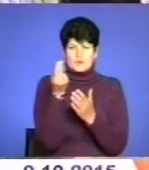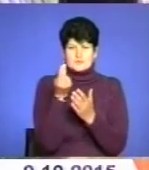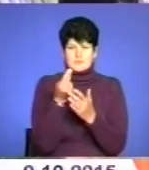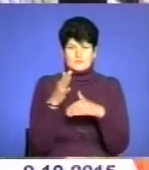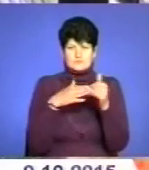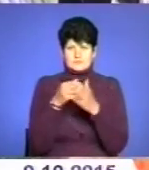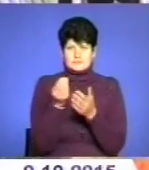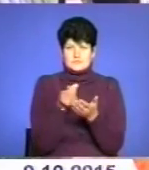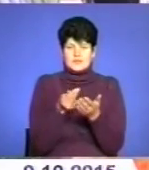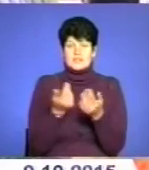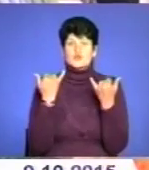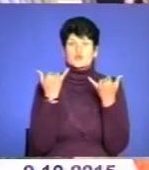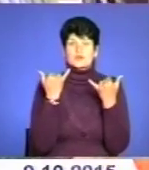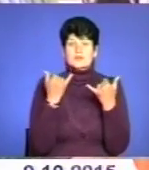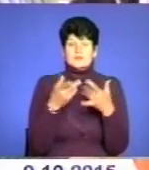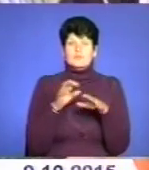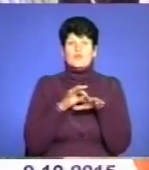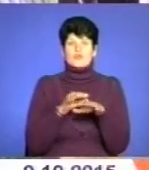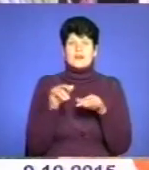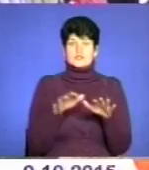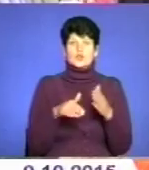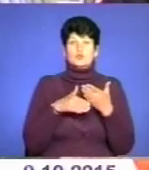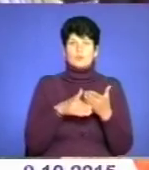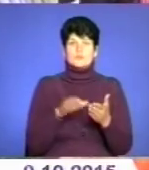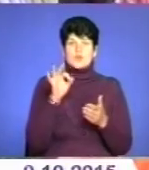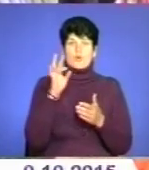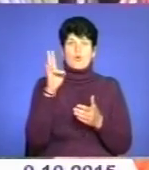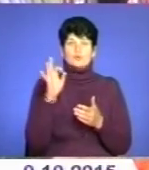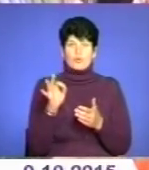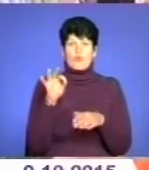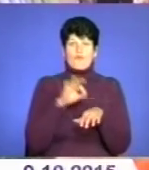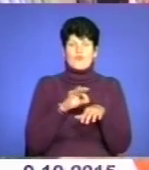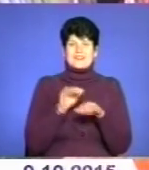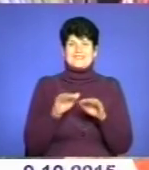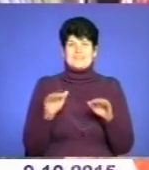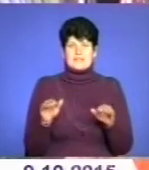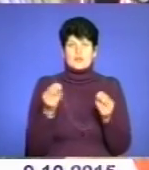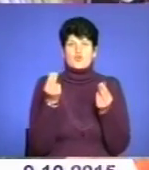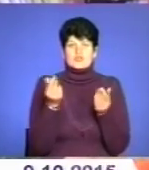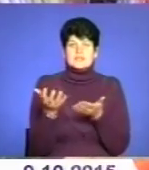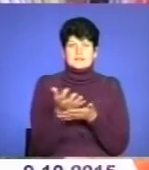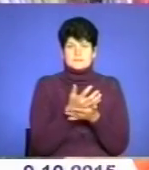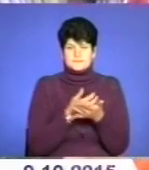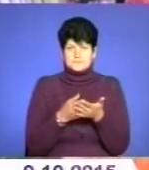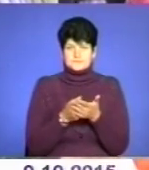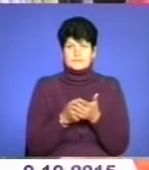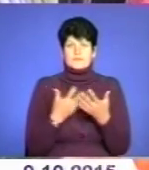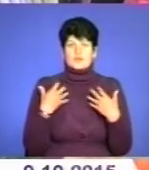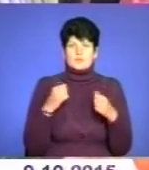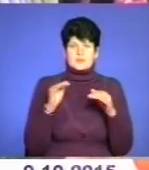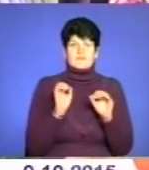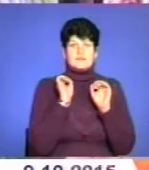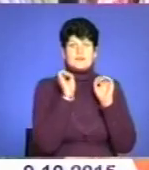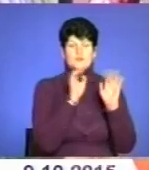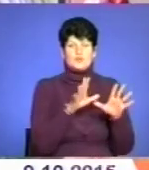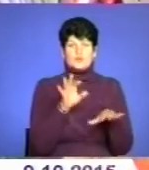вручну. І сьогодні вони проводять акцію «Допоможи онкохворій дитині». Тобто гроші, вилучені від цього печива, спеченого здоровими дітками, підуть на